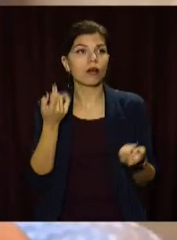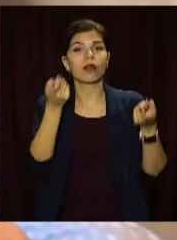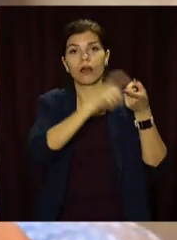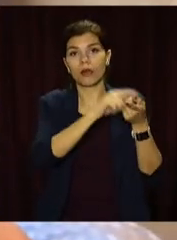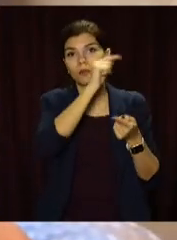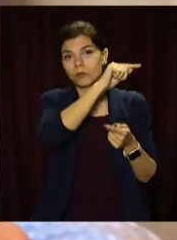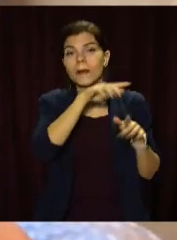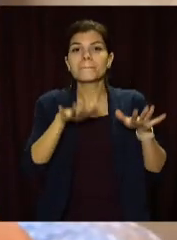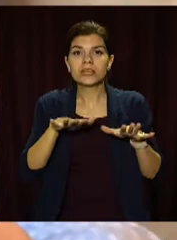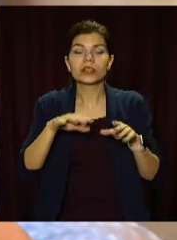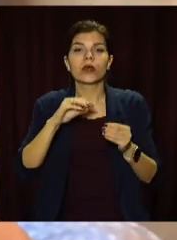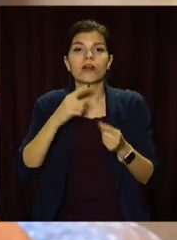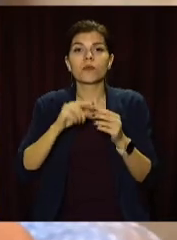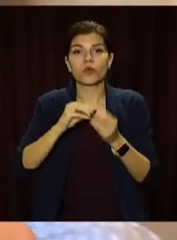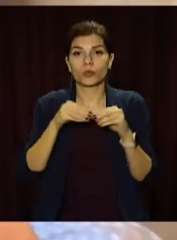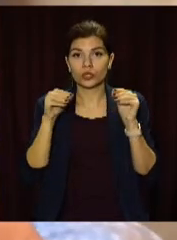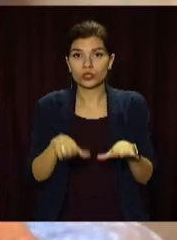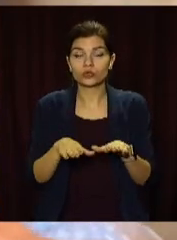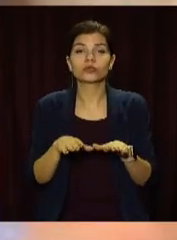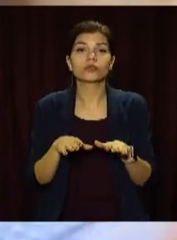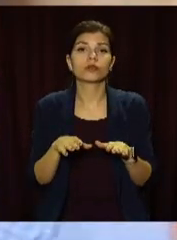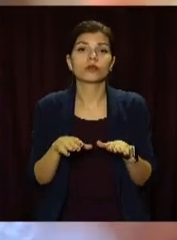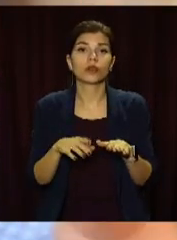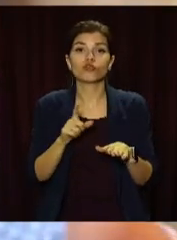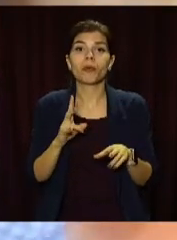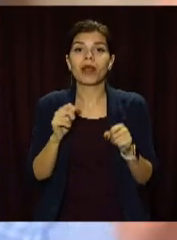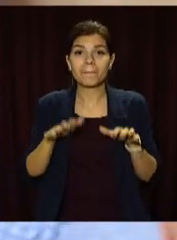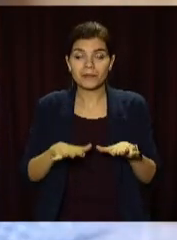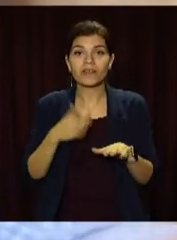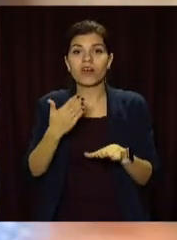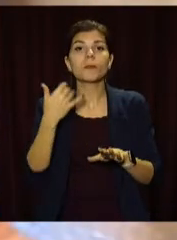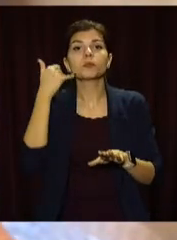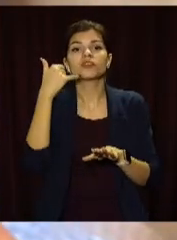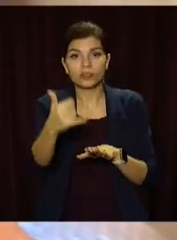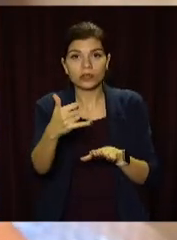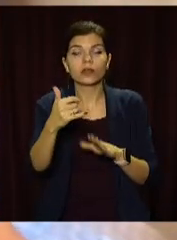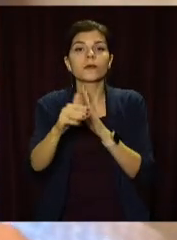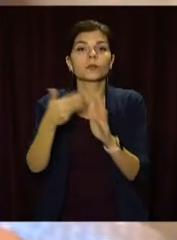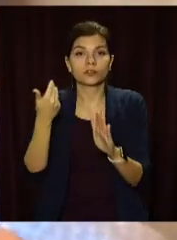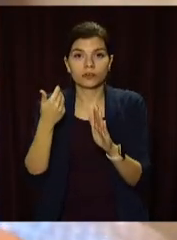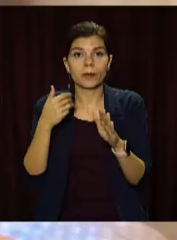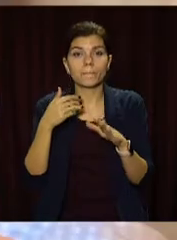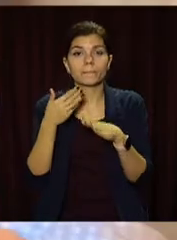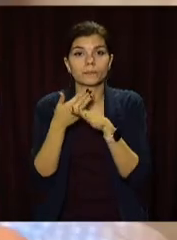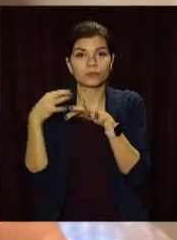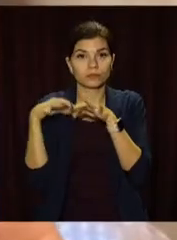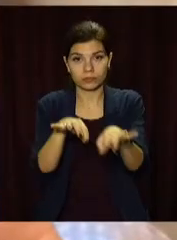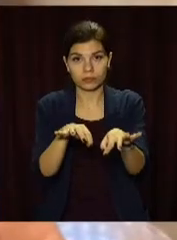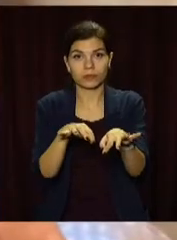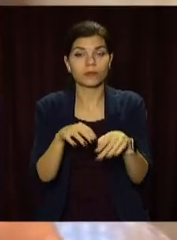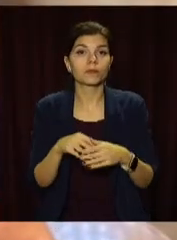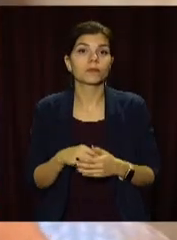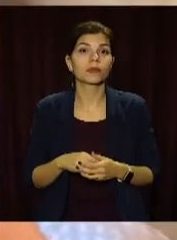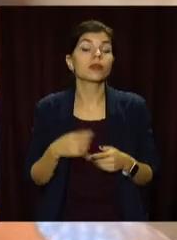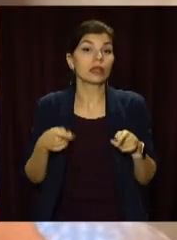місцем, вирішували цю проблему, щоб на місці вам зателефонували, викликали бригаду там, і таке інше. Саме тому